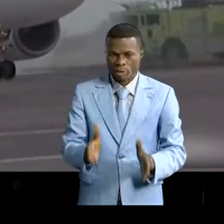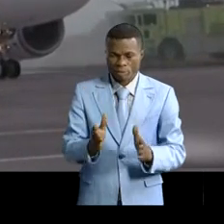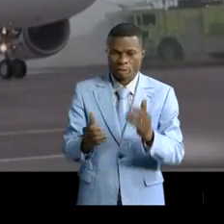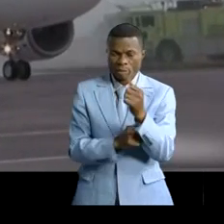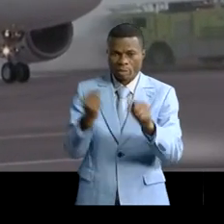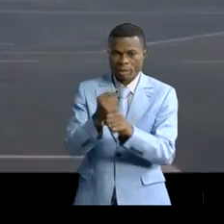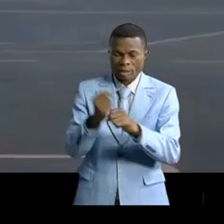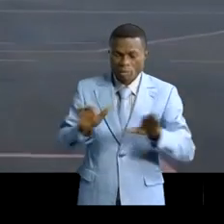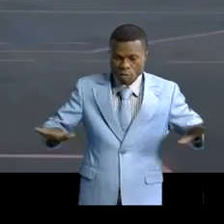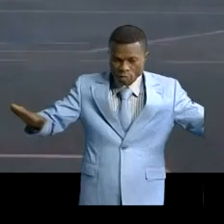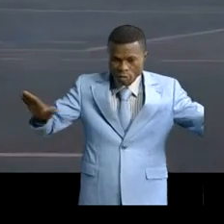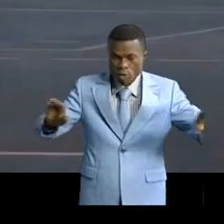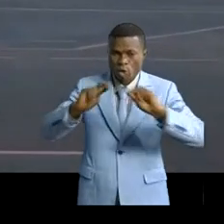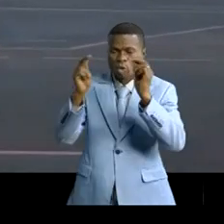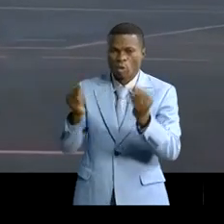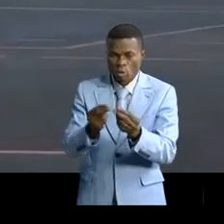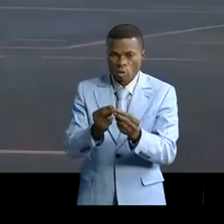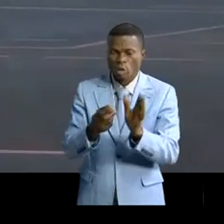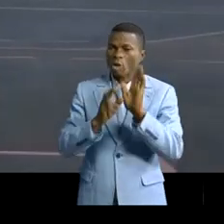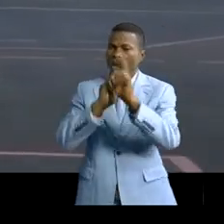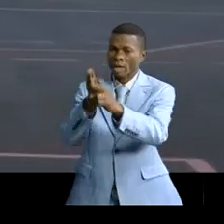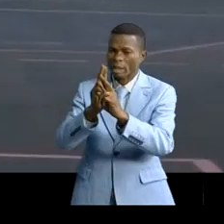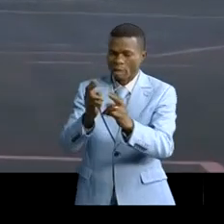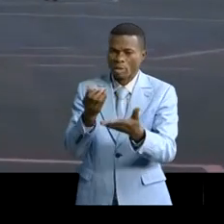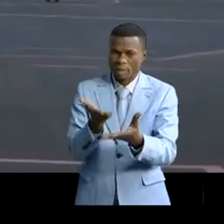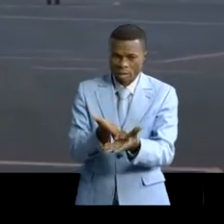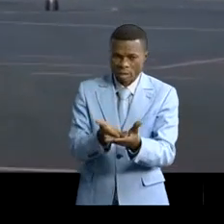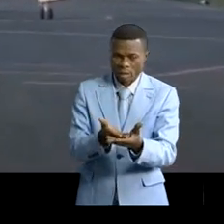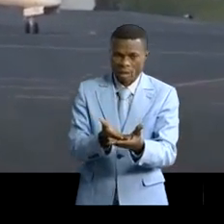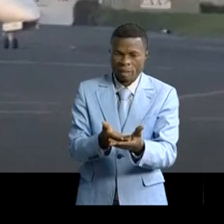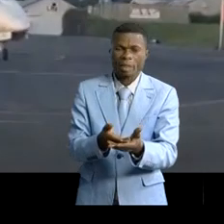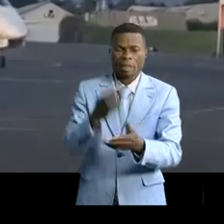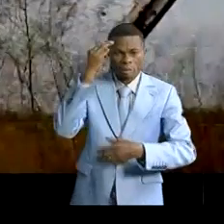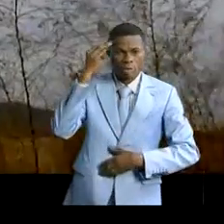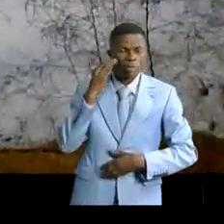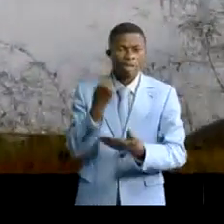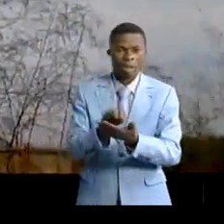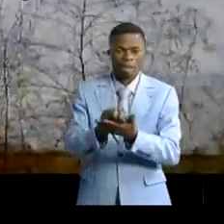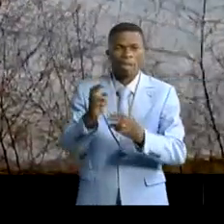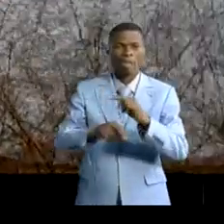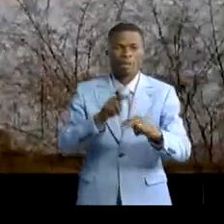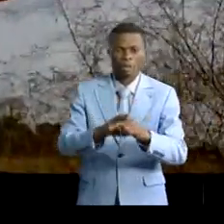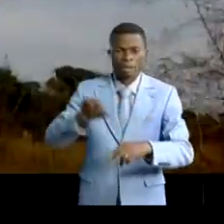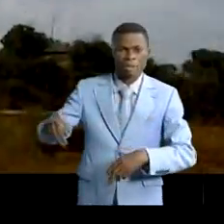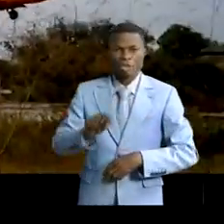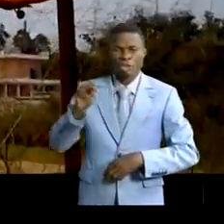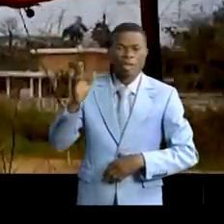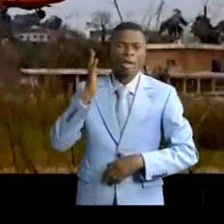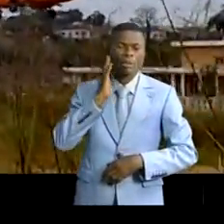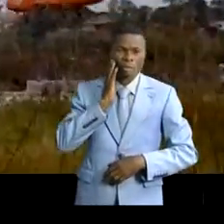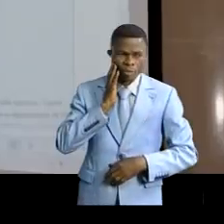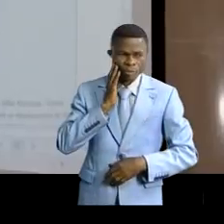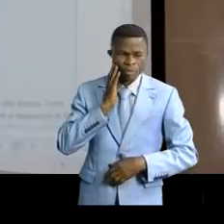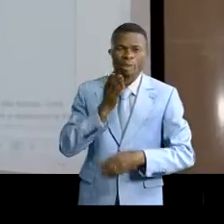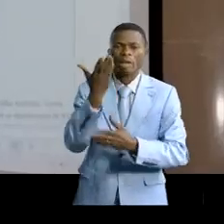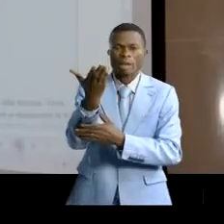secteur aérien du réseau domestique ont présenté leur requête. 6 au total, et le ministre de l'économie nationale, Jean-Marie Kalumba Yuma, a